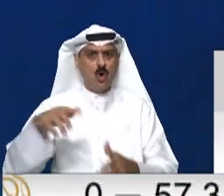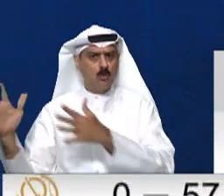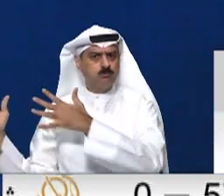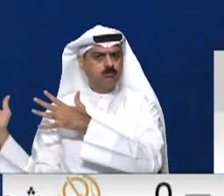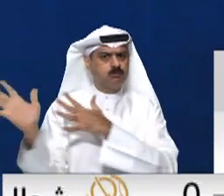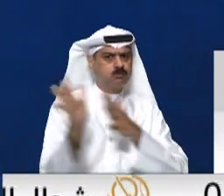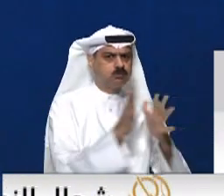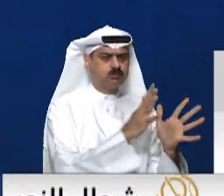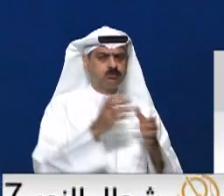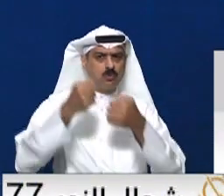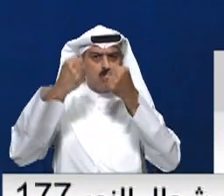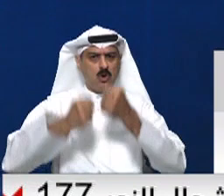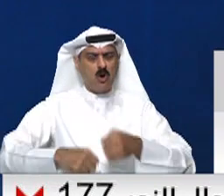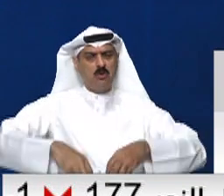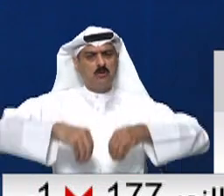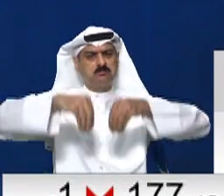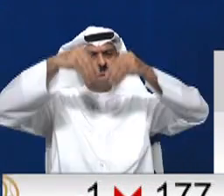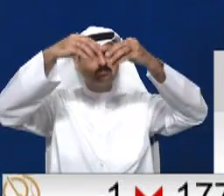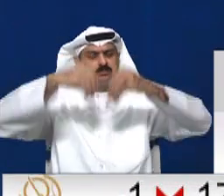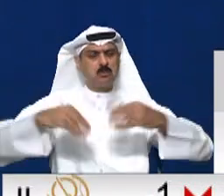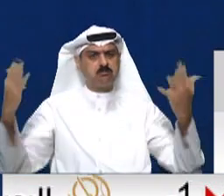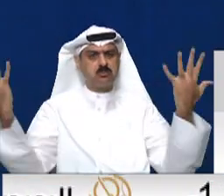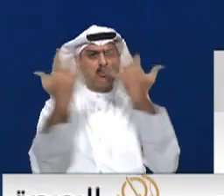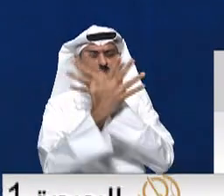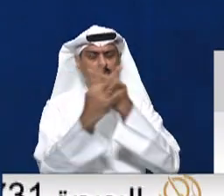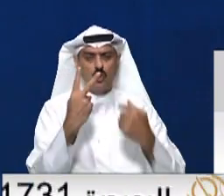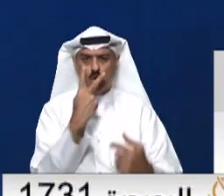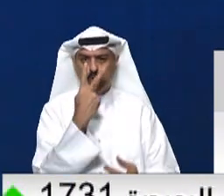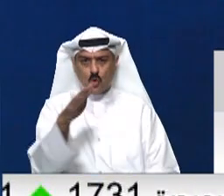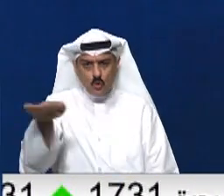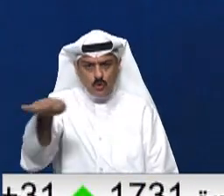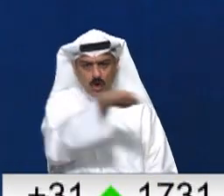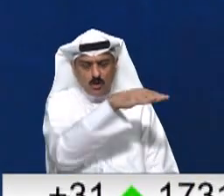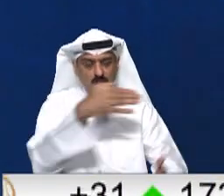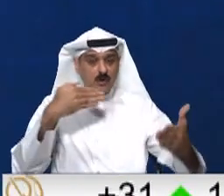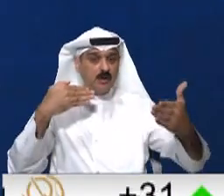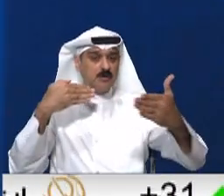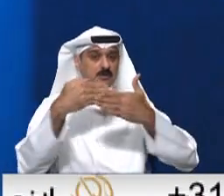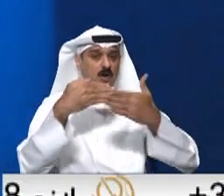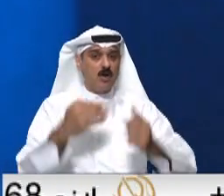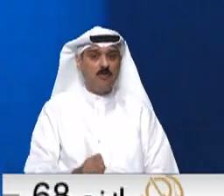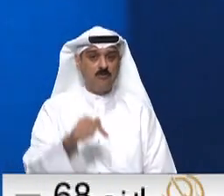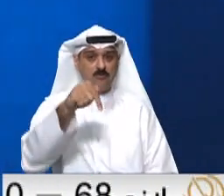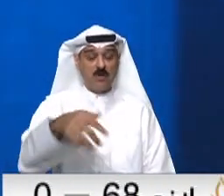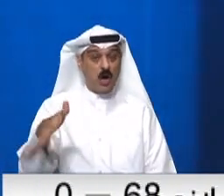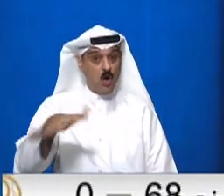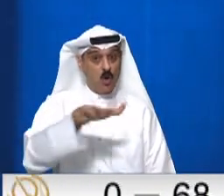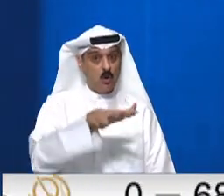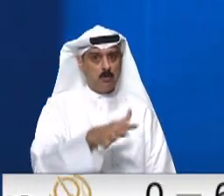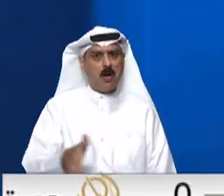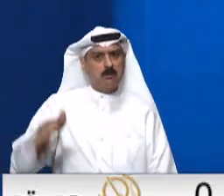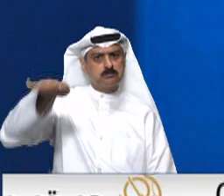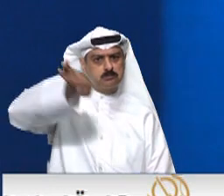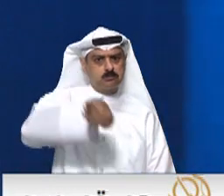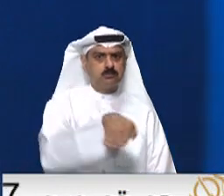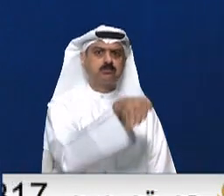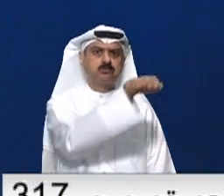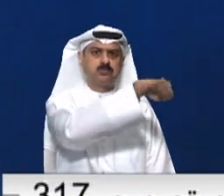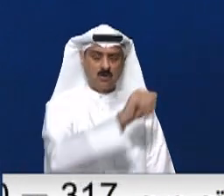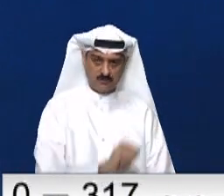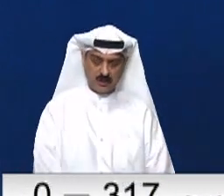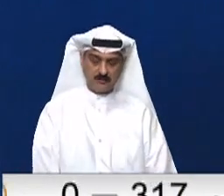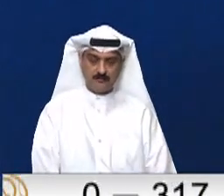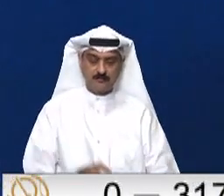الرياح مثيرة للغبار تؤدي إلى انخفاض الرؤية الأفقية وارتفاع الأمواج البحرية.